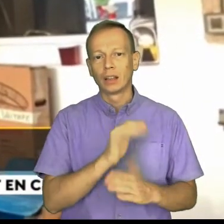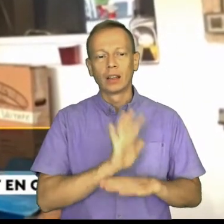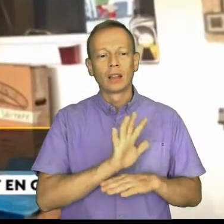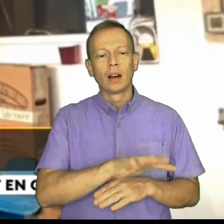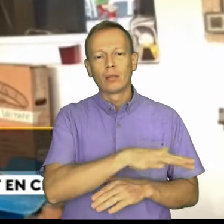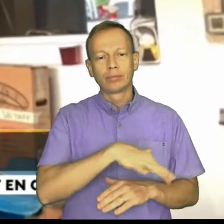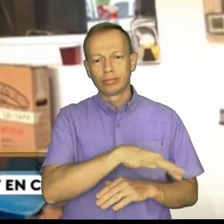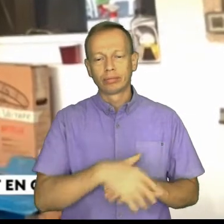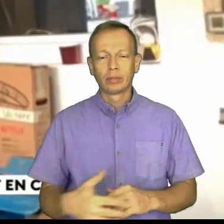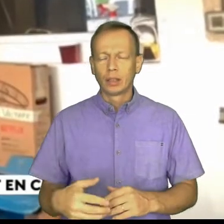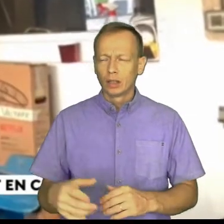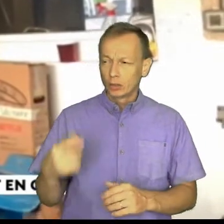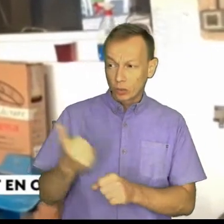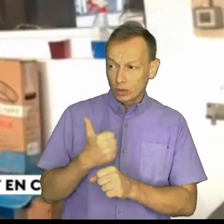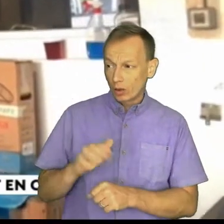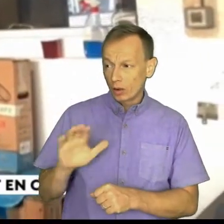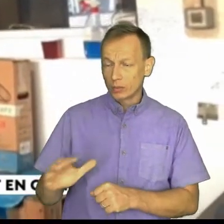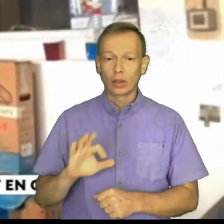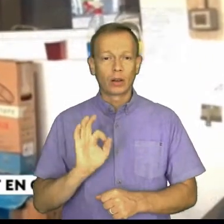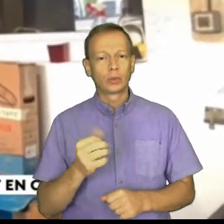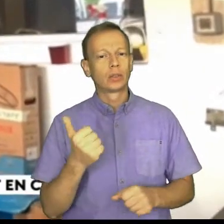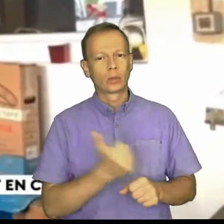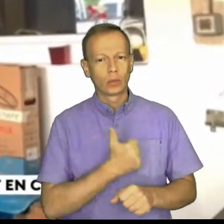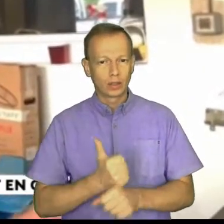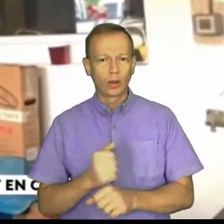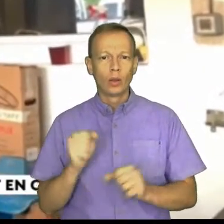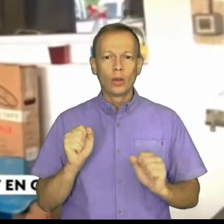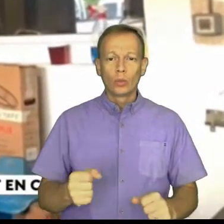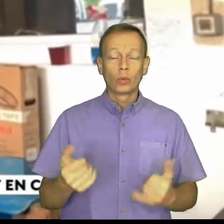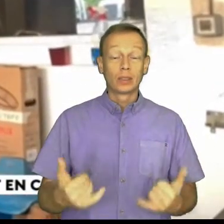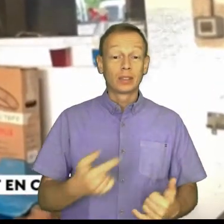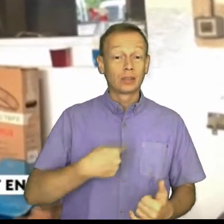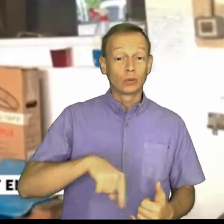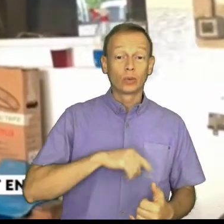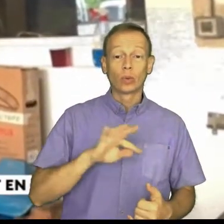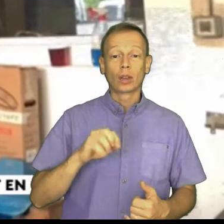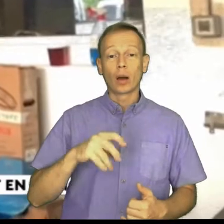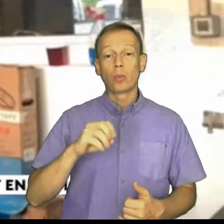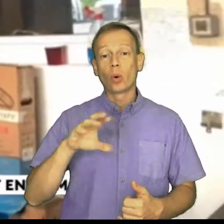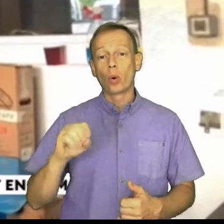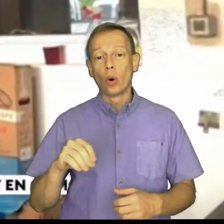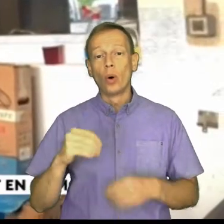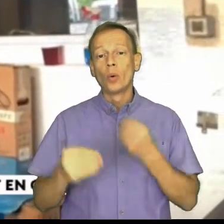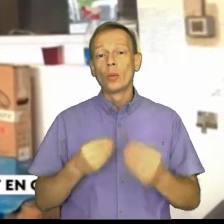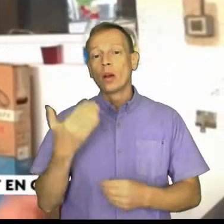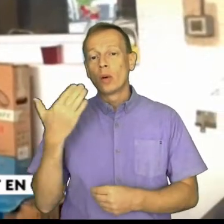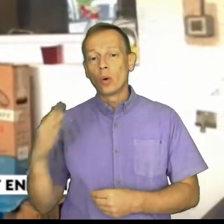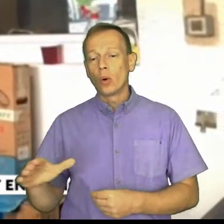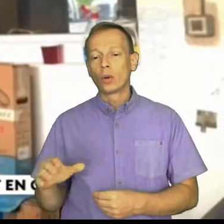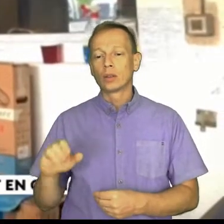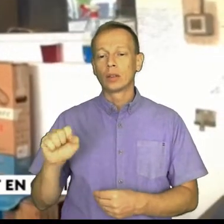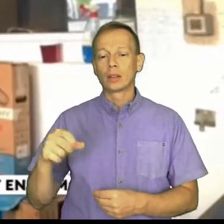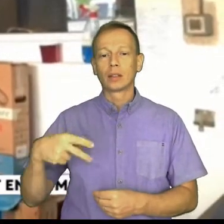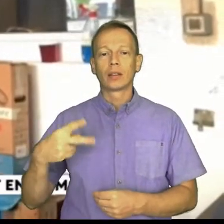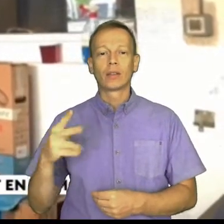il y a des mois? Oui, tous les ans c'est comme ça, ça peut être nous. Taporo, la compagnie Taporo, après ça peut être aussi l'autre compagnie